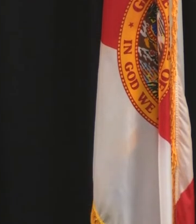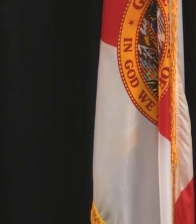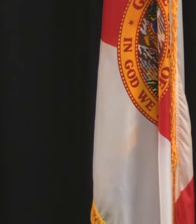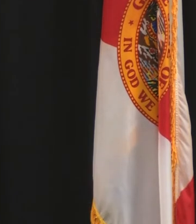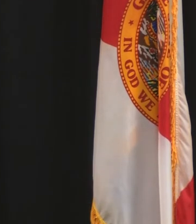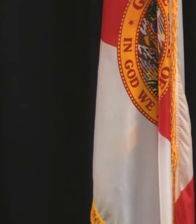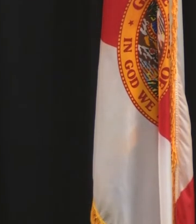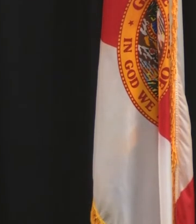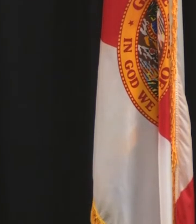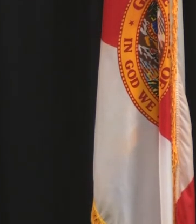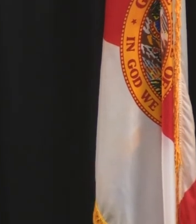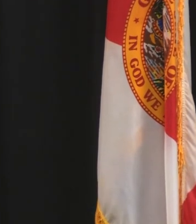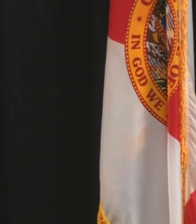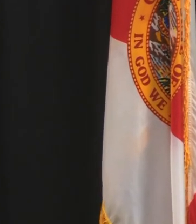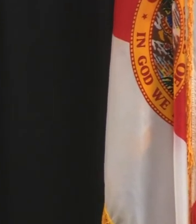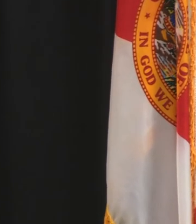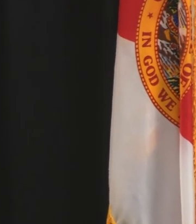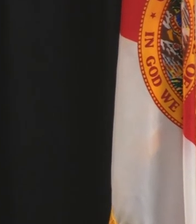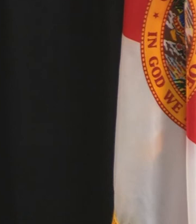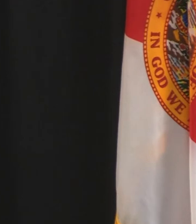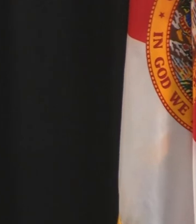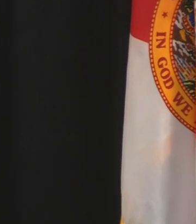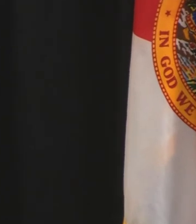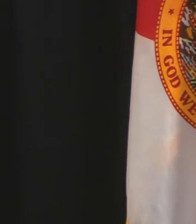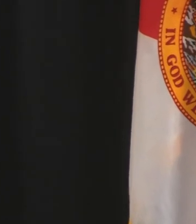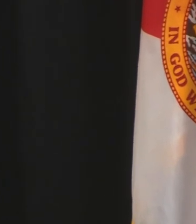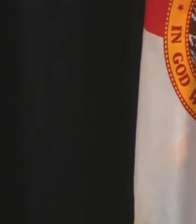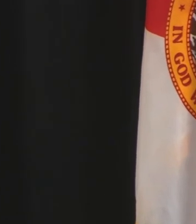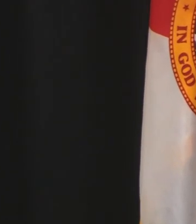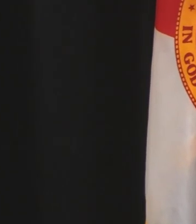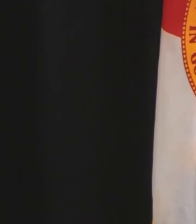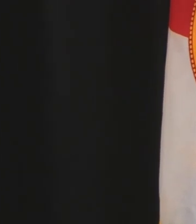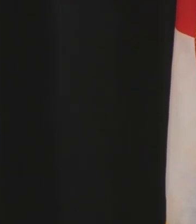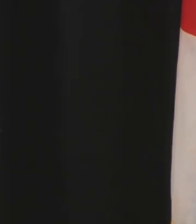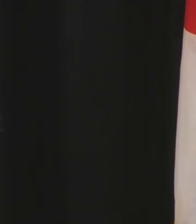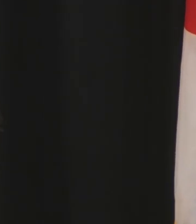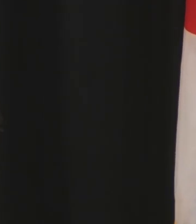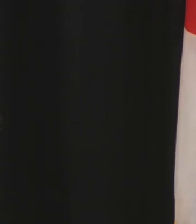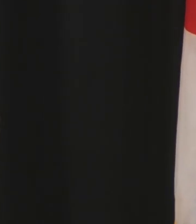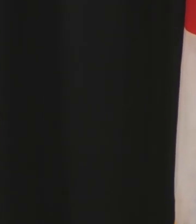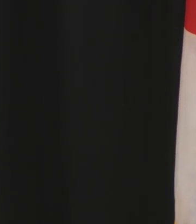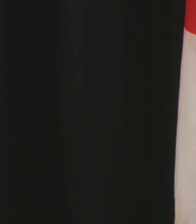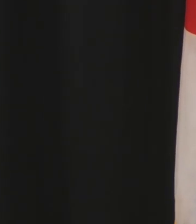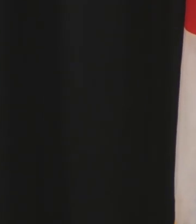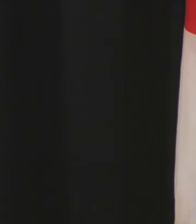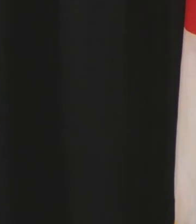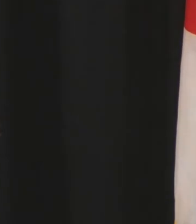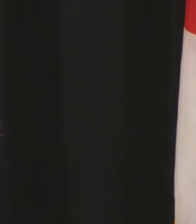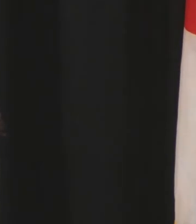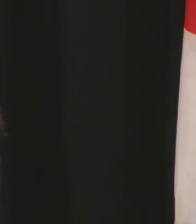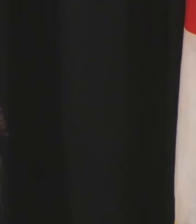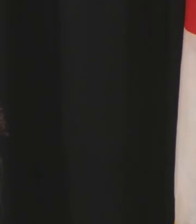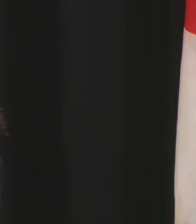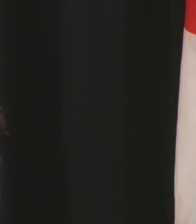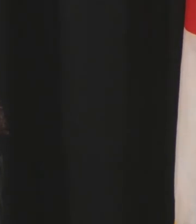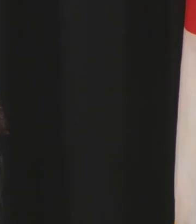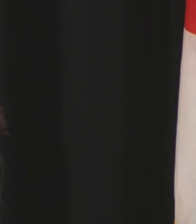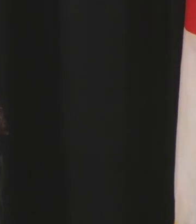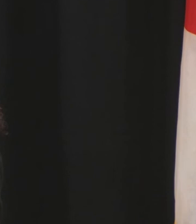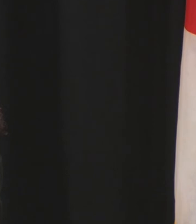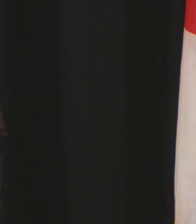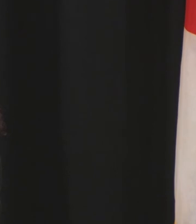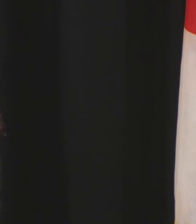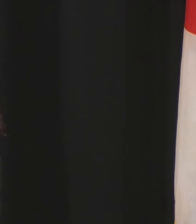Bonsoir, Pepe Haïtien. En Playa Sécurité Publique, St. Lucie County, a contrôlé cyclone ISAIAS. Qui espère être sous